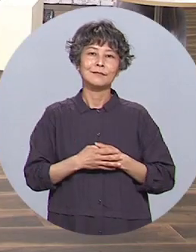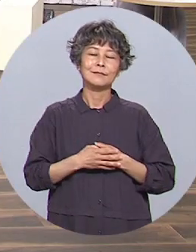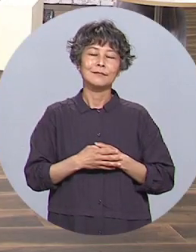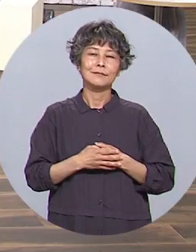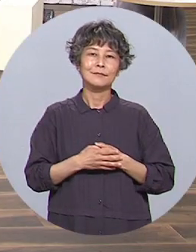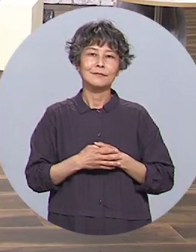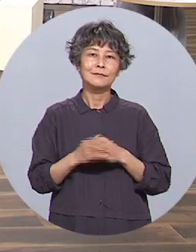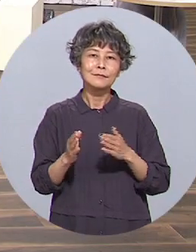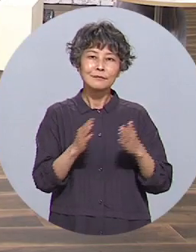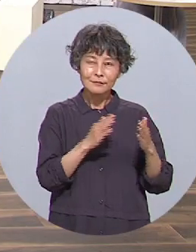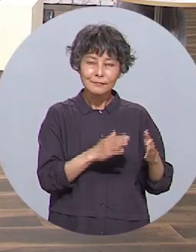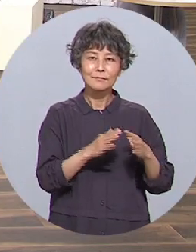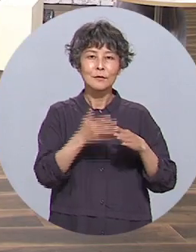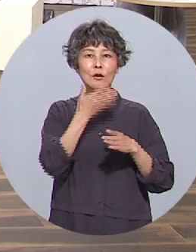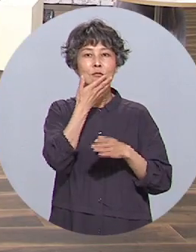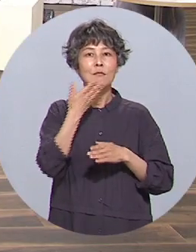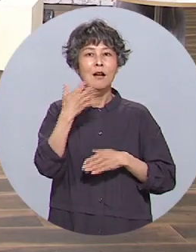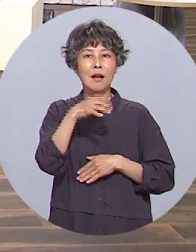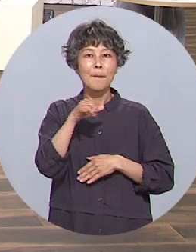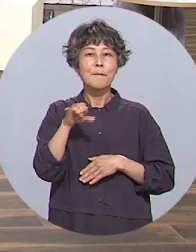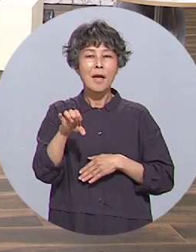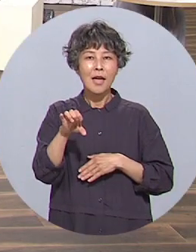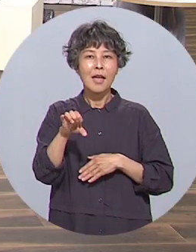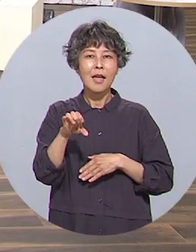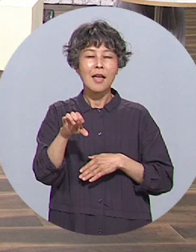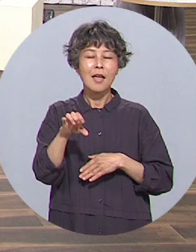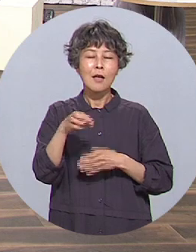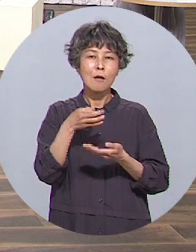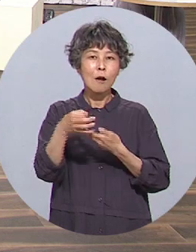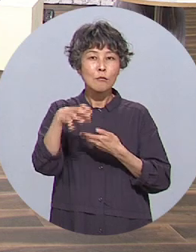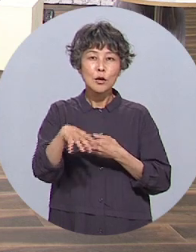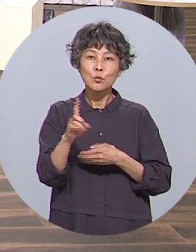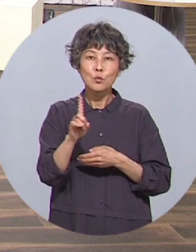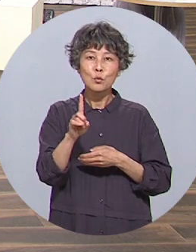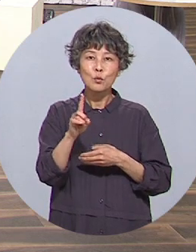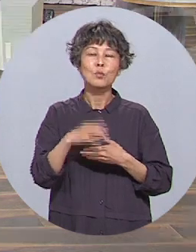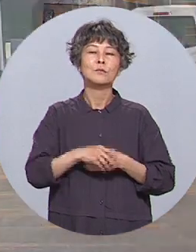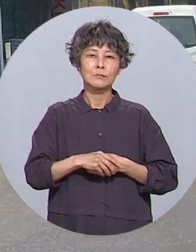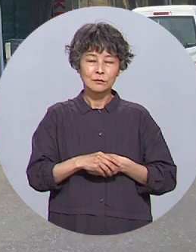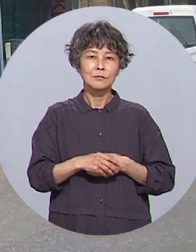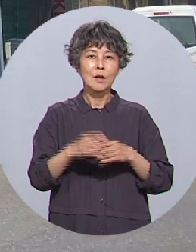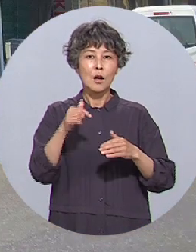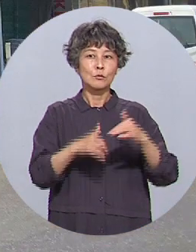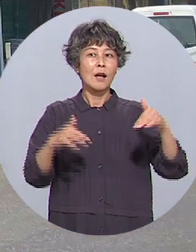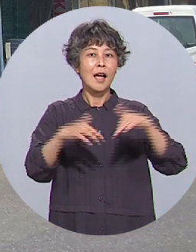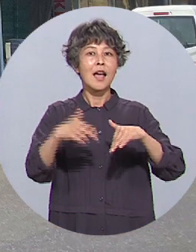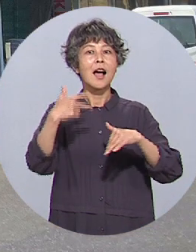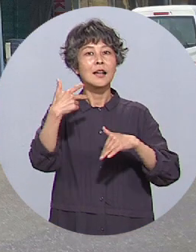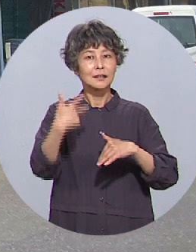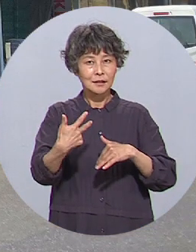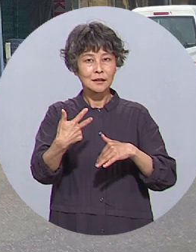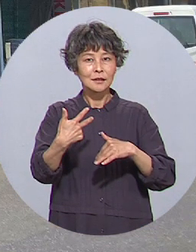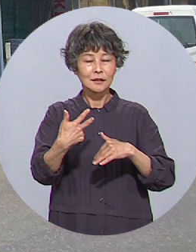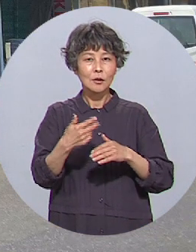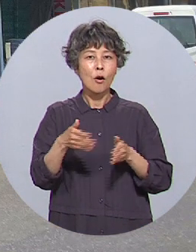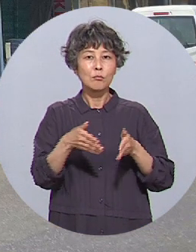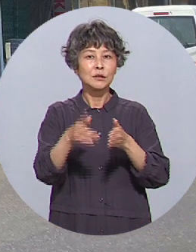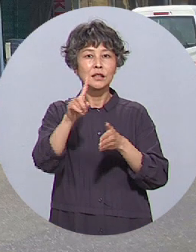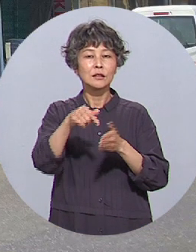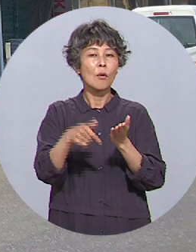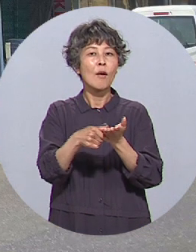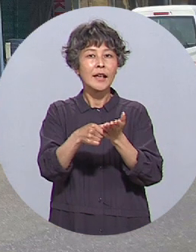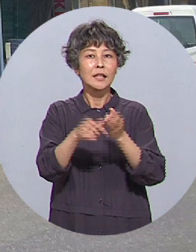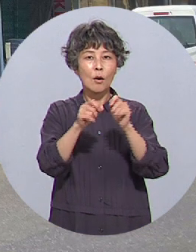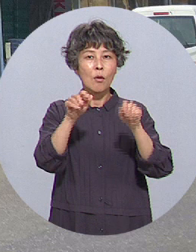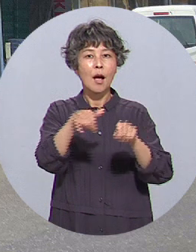か、ちなみになんですけど、うま勘弁ってどこに行けば購入できるんですか？ はい、深谷市のうま勘弁は道の駅岡